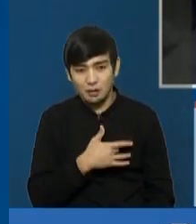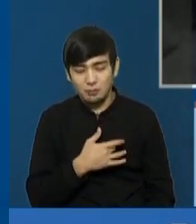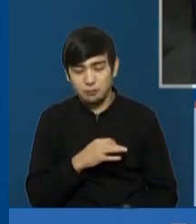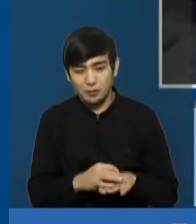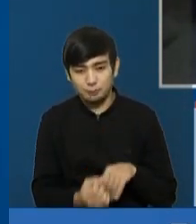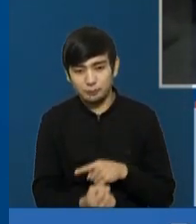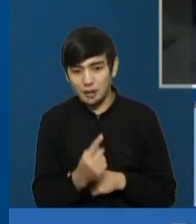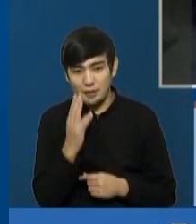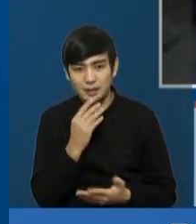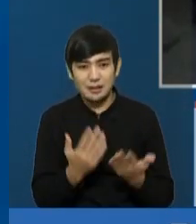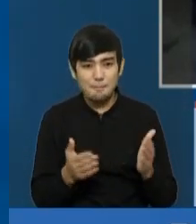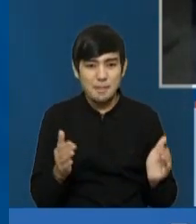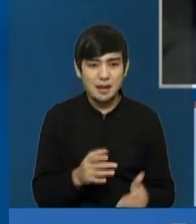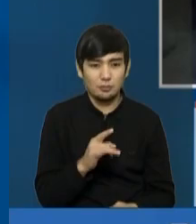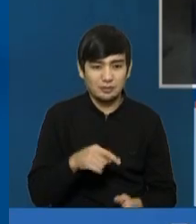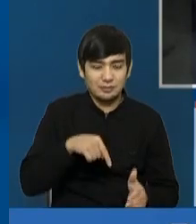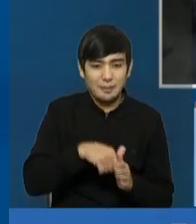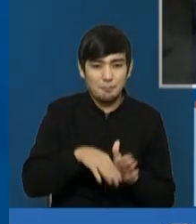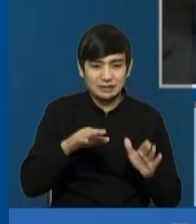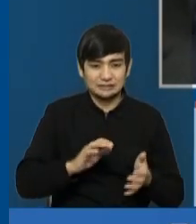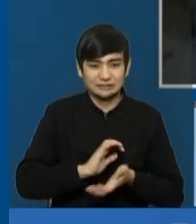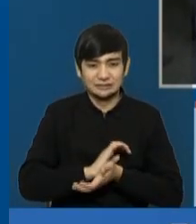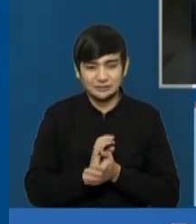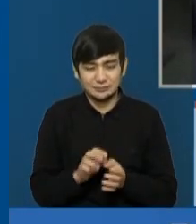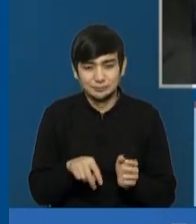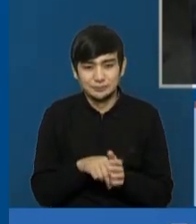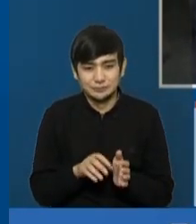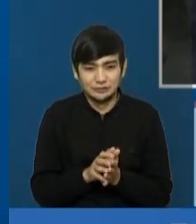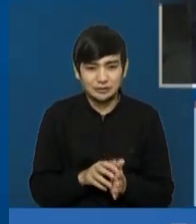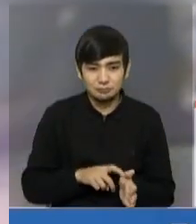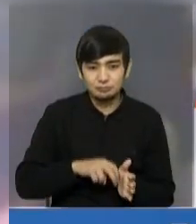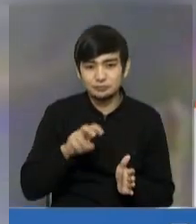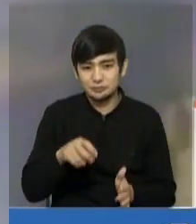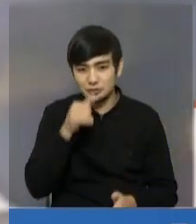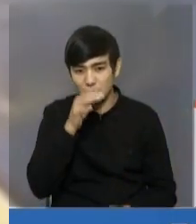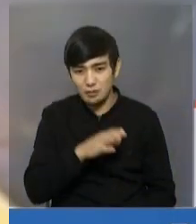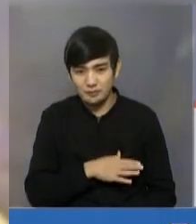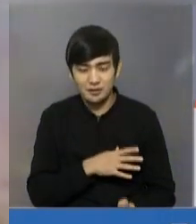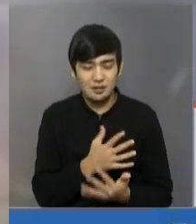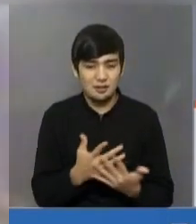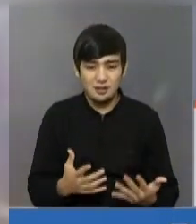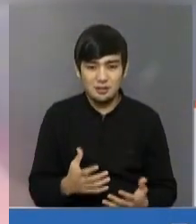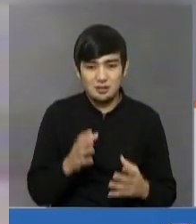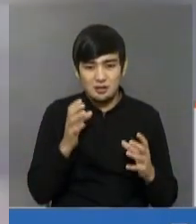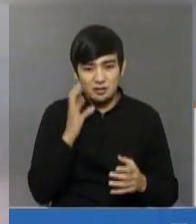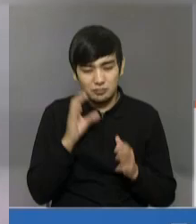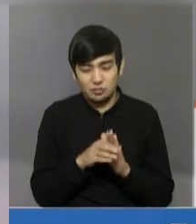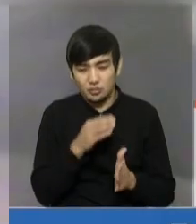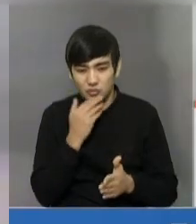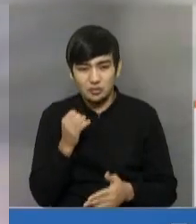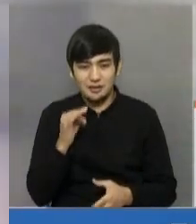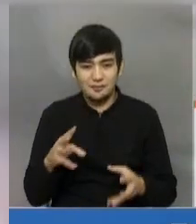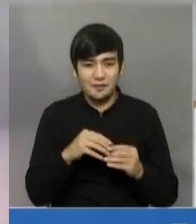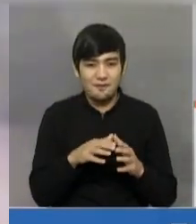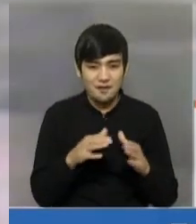кішкентай бала үлкендердің арасында қысылып жаңағы шыға алмай қалуы мүмкін. Қарапайым ережелердің сақталуын жергілікті билік өкілдері